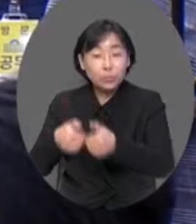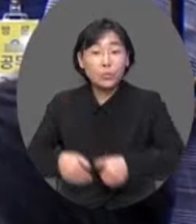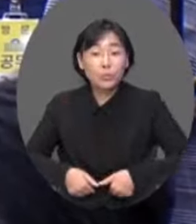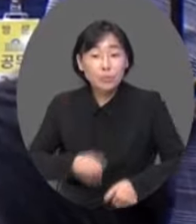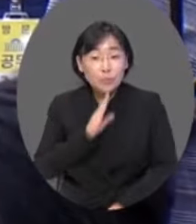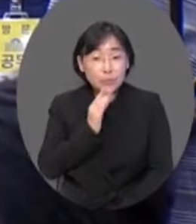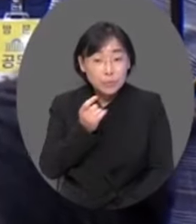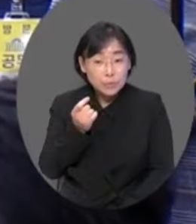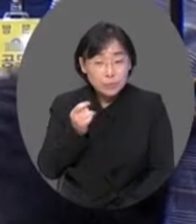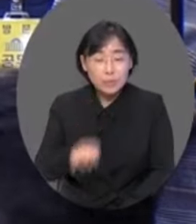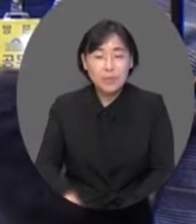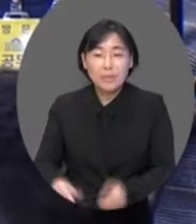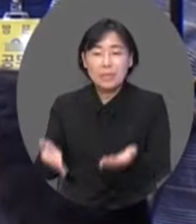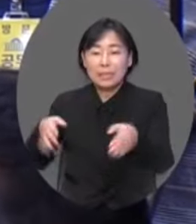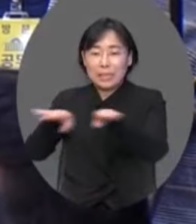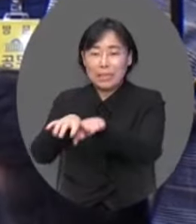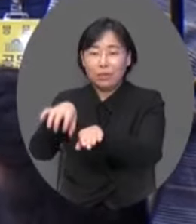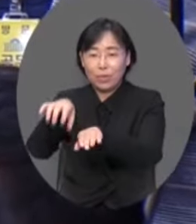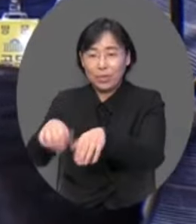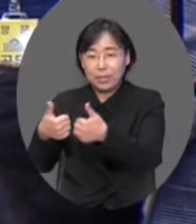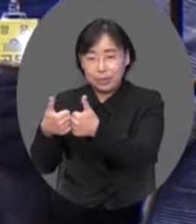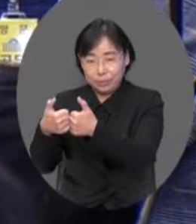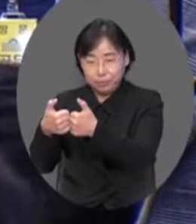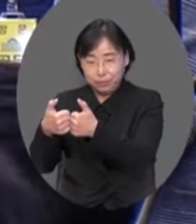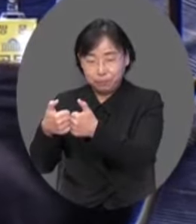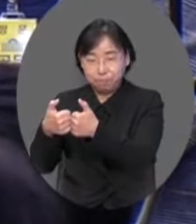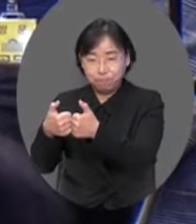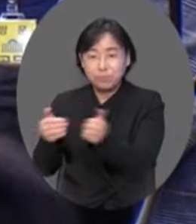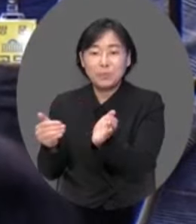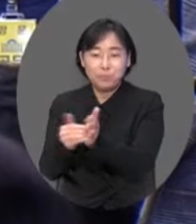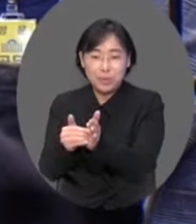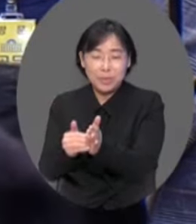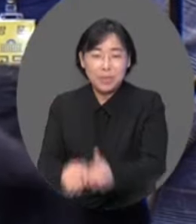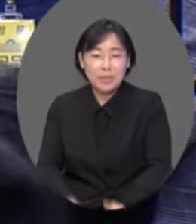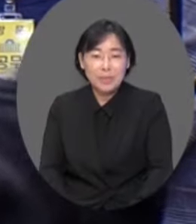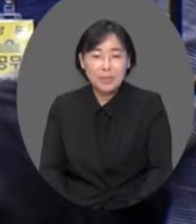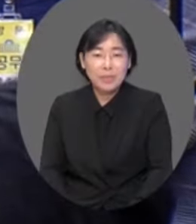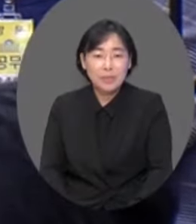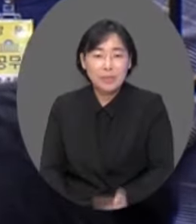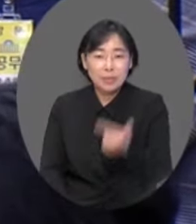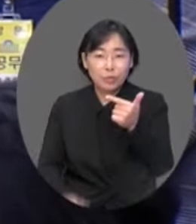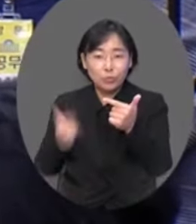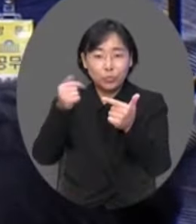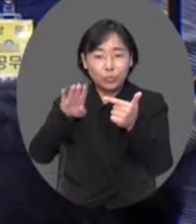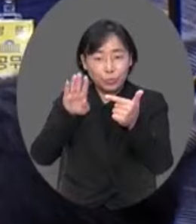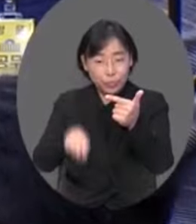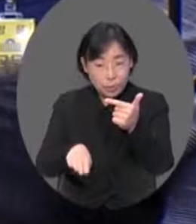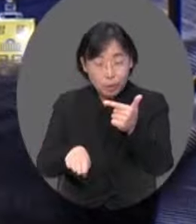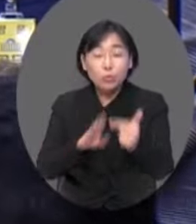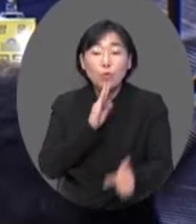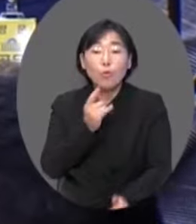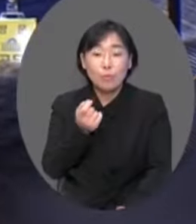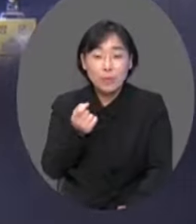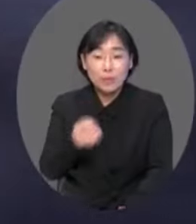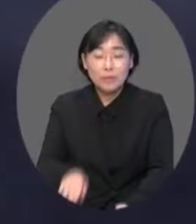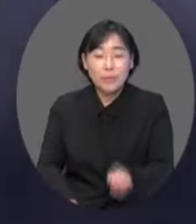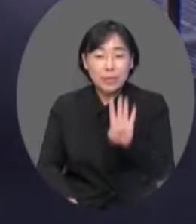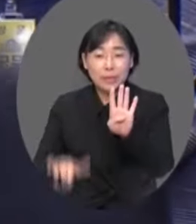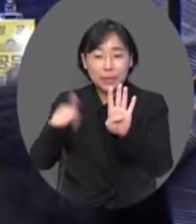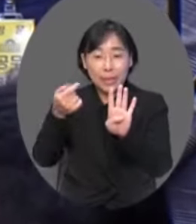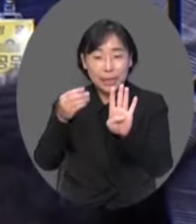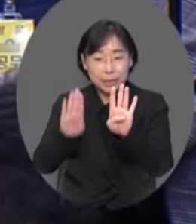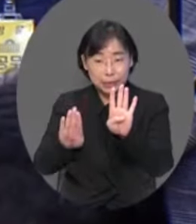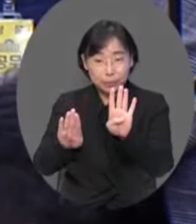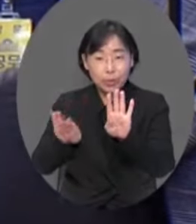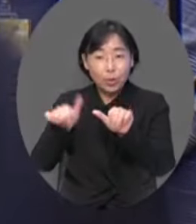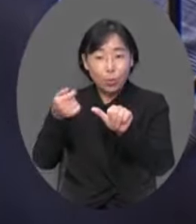기관 차원에서 협의를 한 것으로 알고 있습니다. 6급 이하는 협의를 생략할 수 있지만 몇 급이에요? 저는 4급입니다. 4급, 5급은